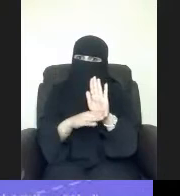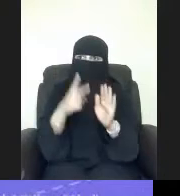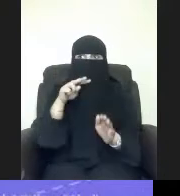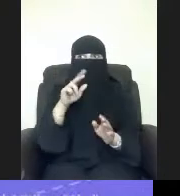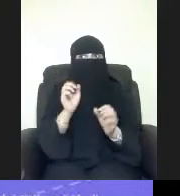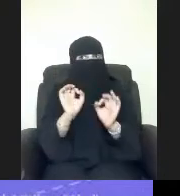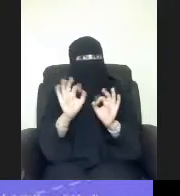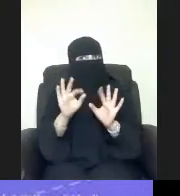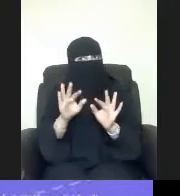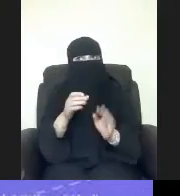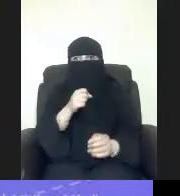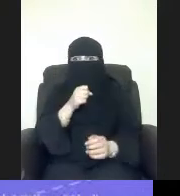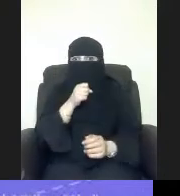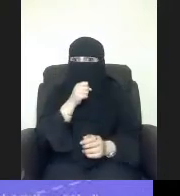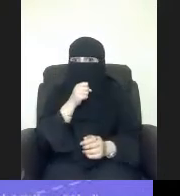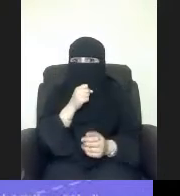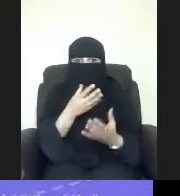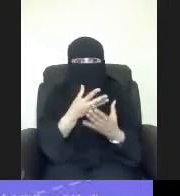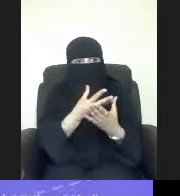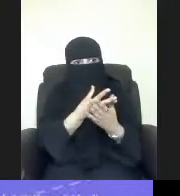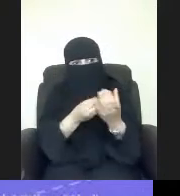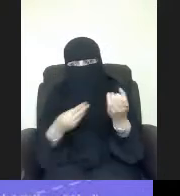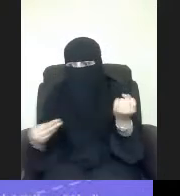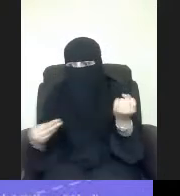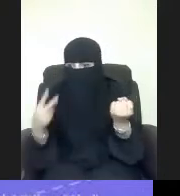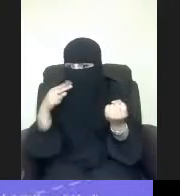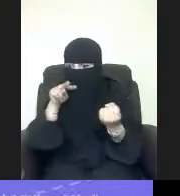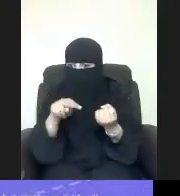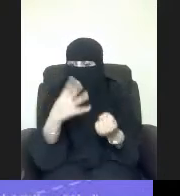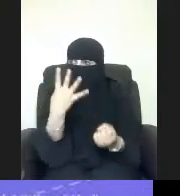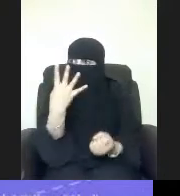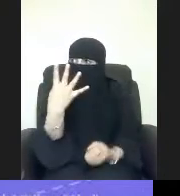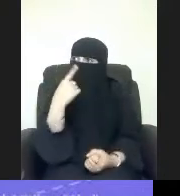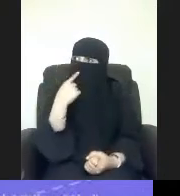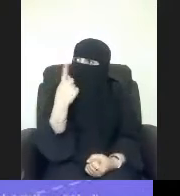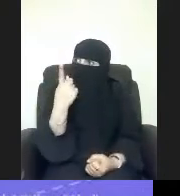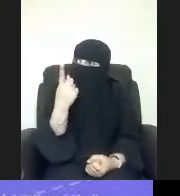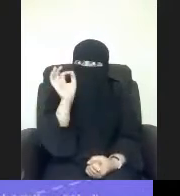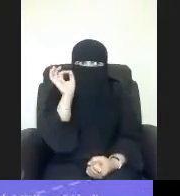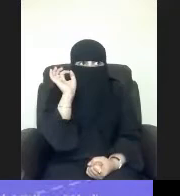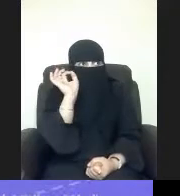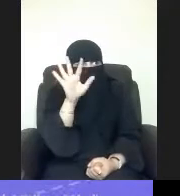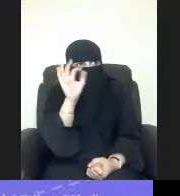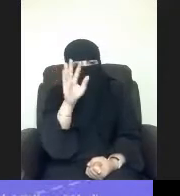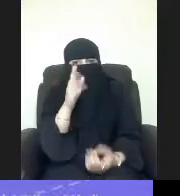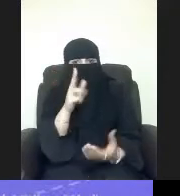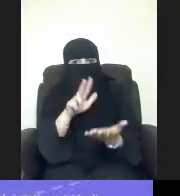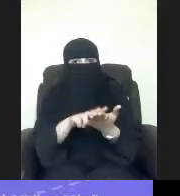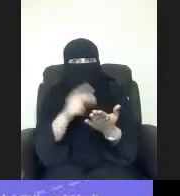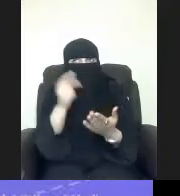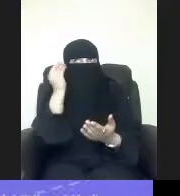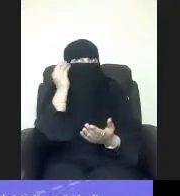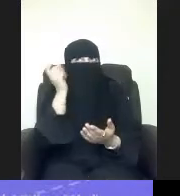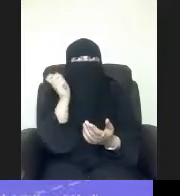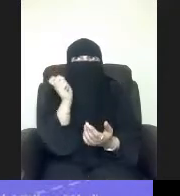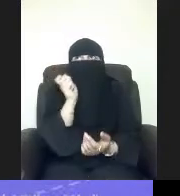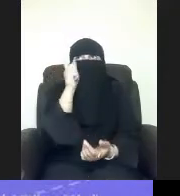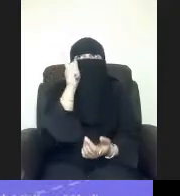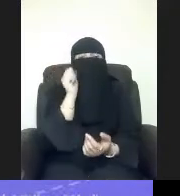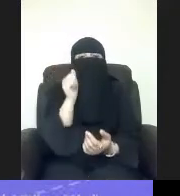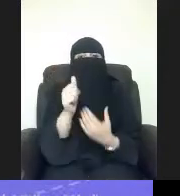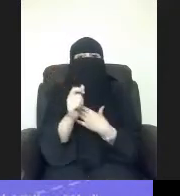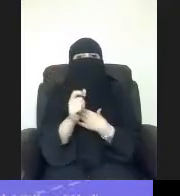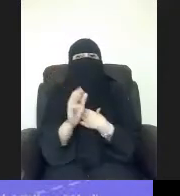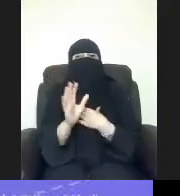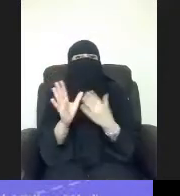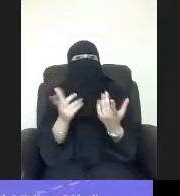بالأحفاد الصغار أعمالهم 4 سنوات. يعني هذا الجيل اللي ذكر عنه في في في كتاب مهارات القرن الحادي والعشرين، تعلم الحياة